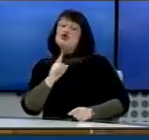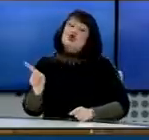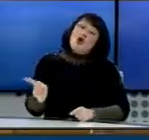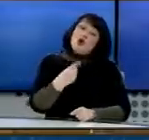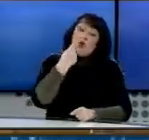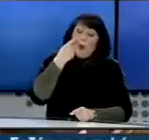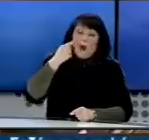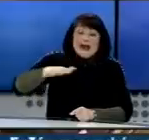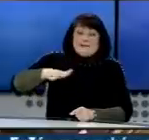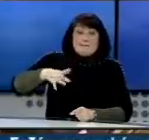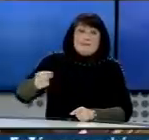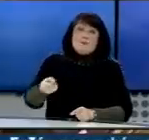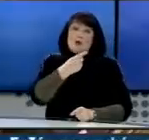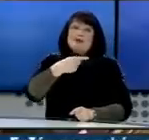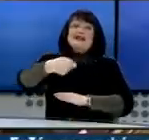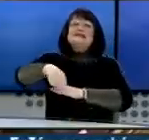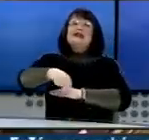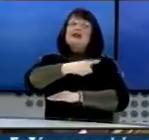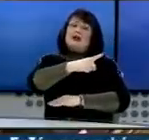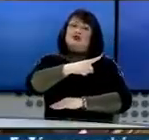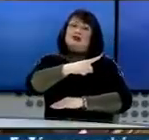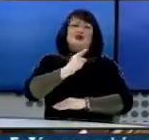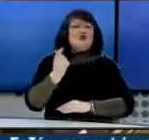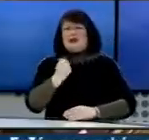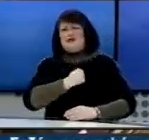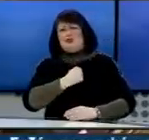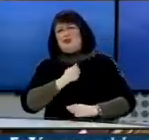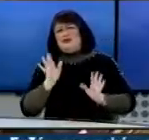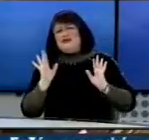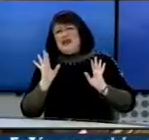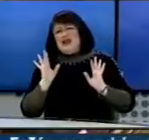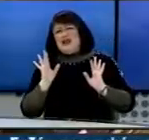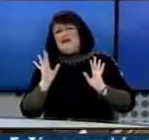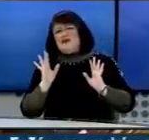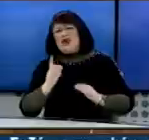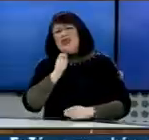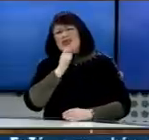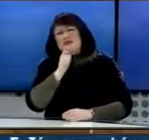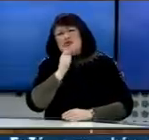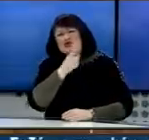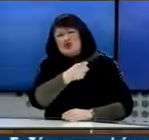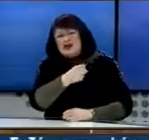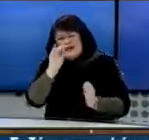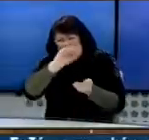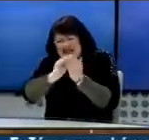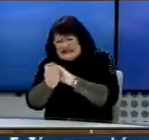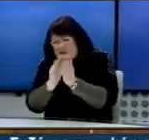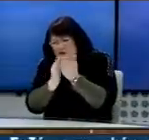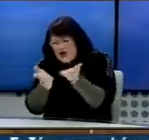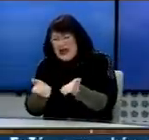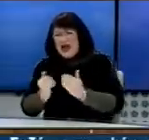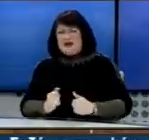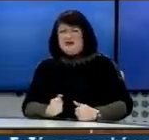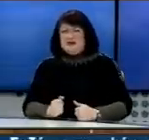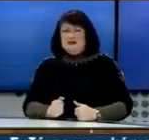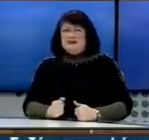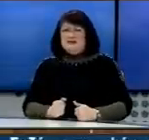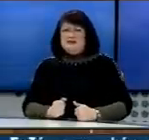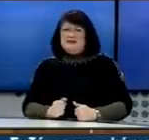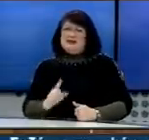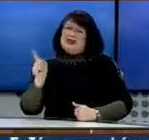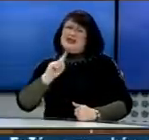ως ύποπτοι, όχι για την άποψή τους. Αυτό δεν λέγεται δημοσιογραφία, αυτό λέγεται συμμορία.